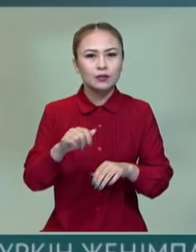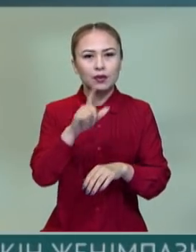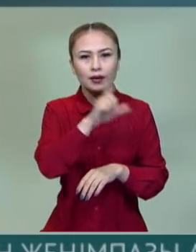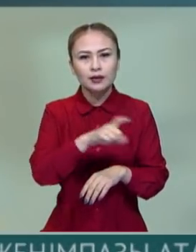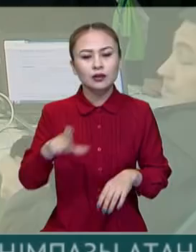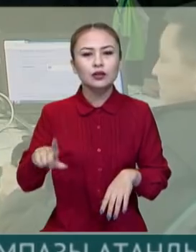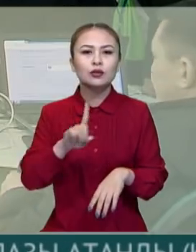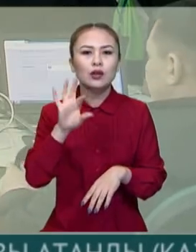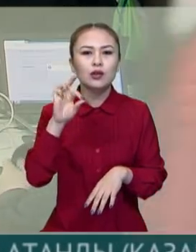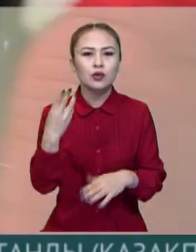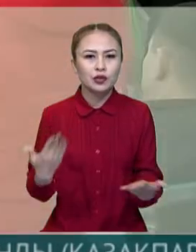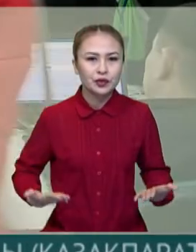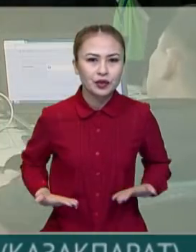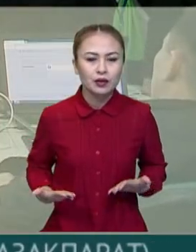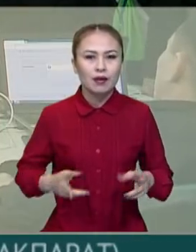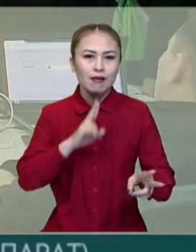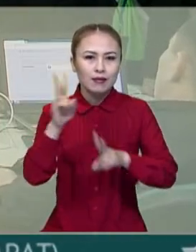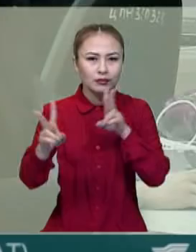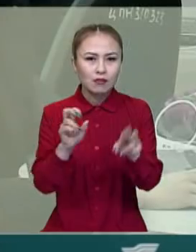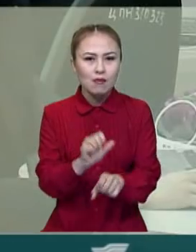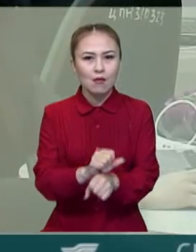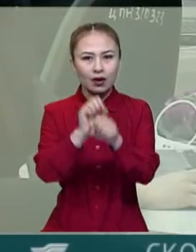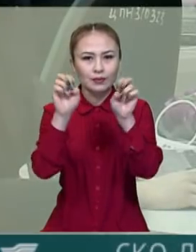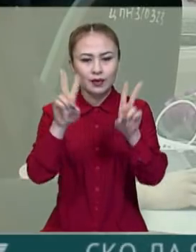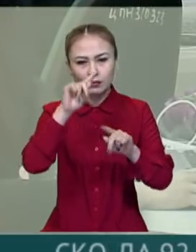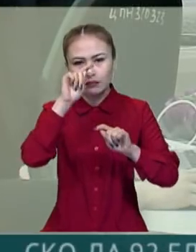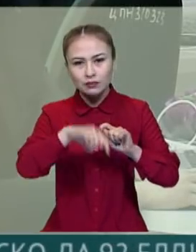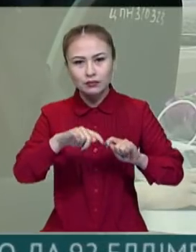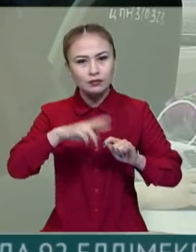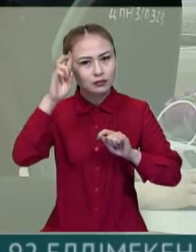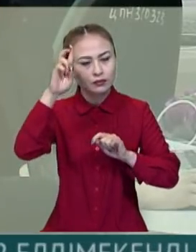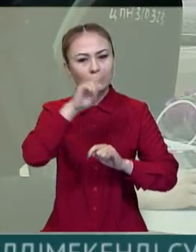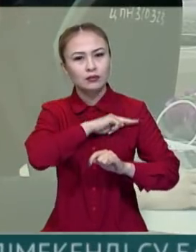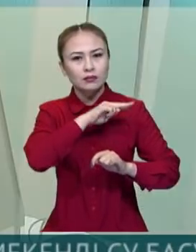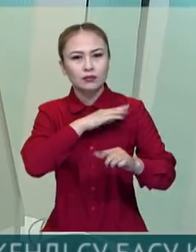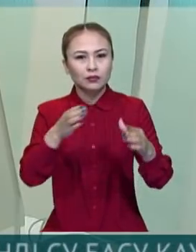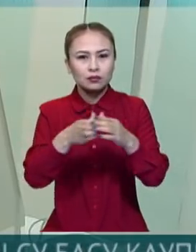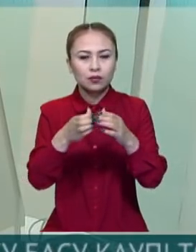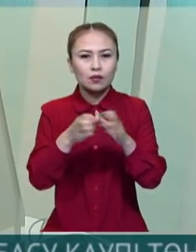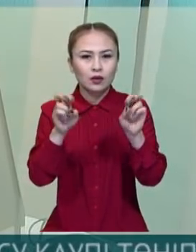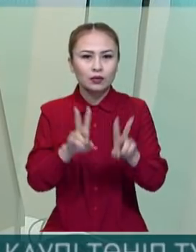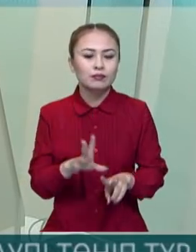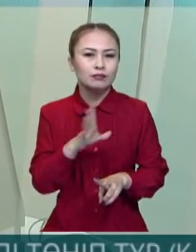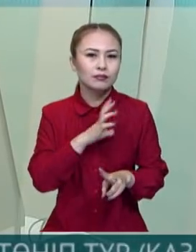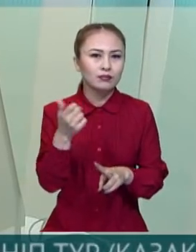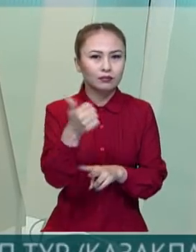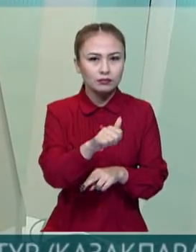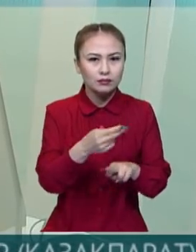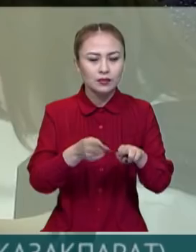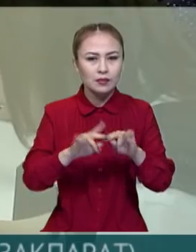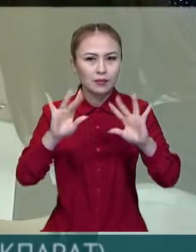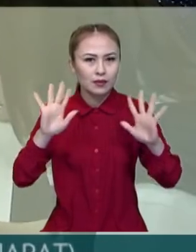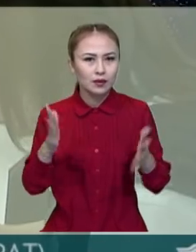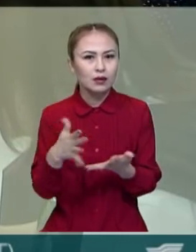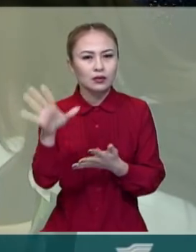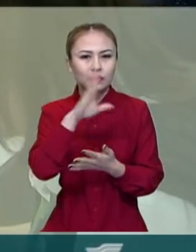жиілеп кеткен. Ел жұрттың әлеуметтік желдегі наразылығы бойынша арнайы тексеру жүргізген мемлекеттік қызмет істері департаменті орналған